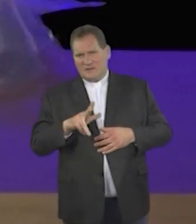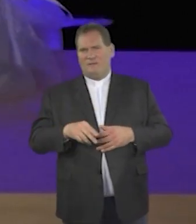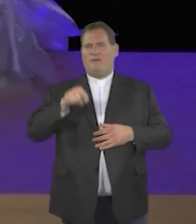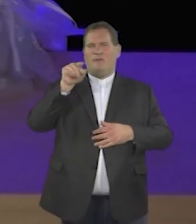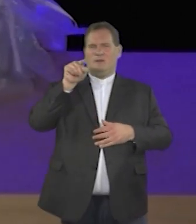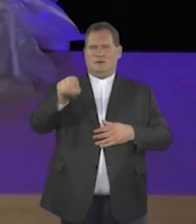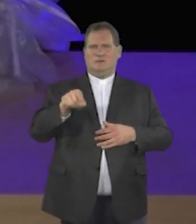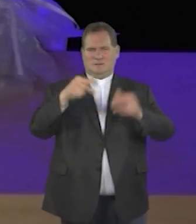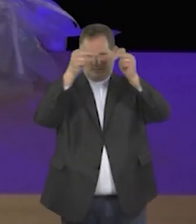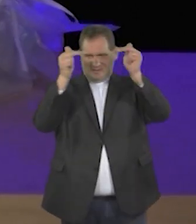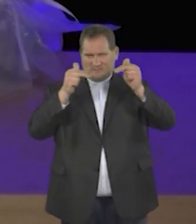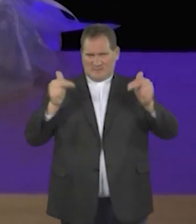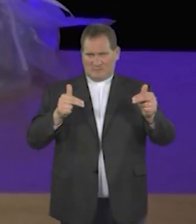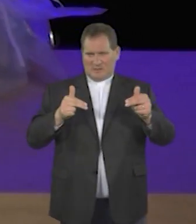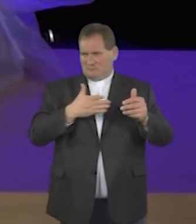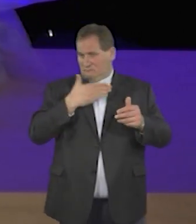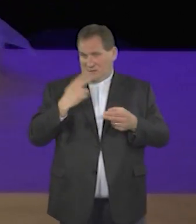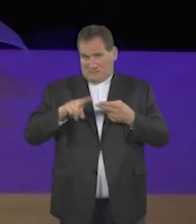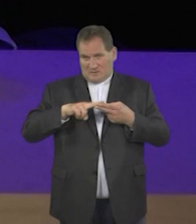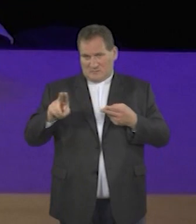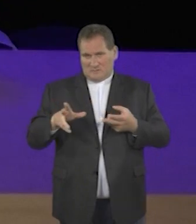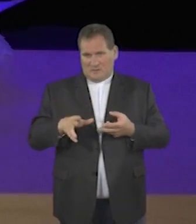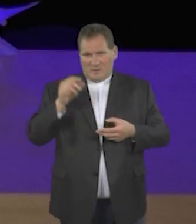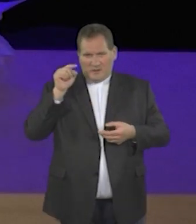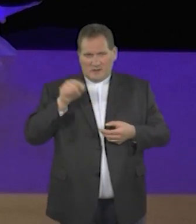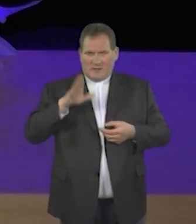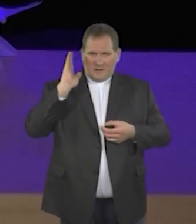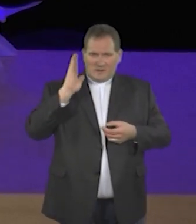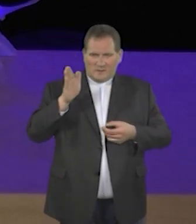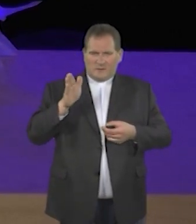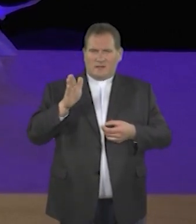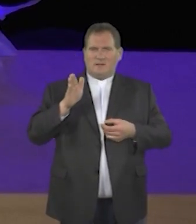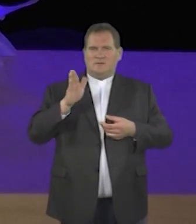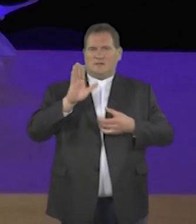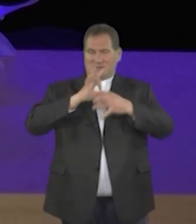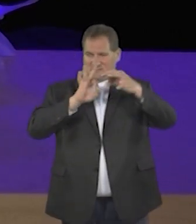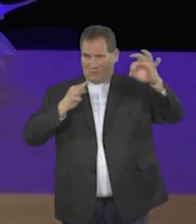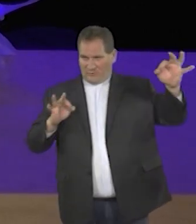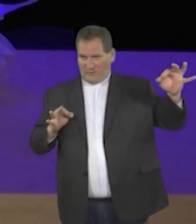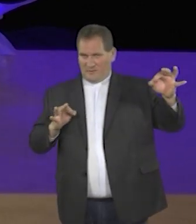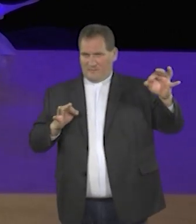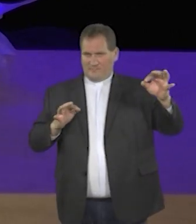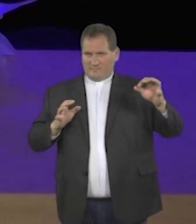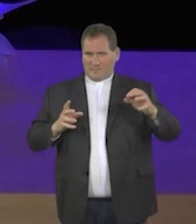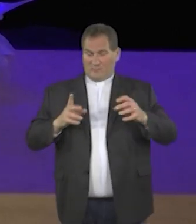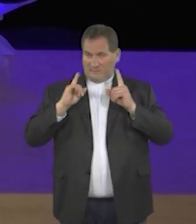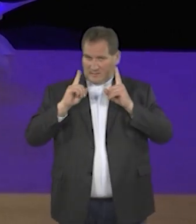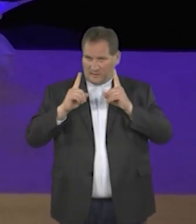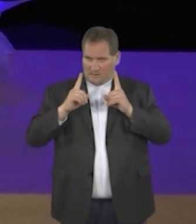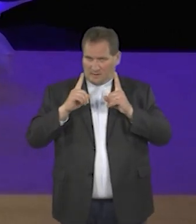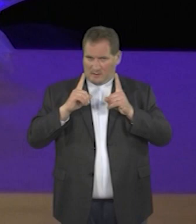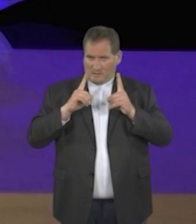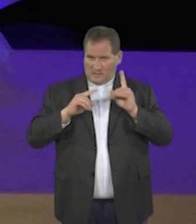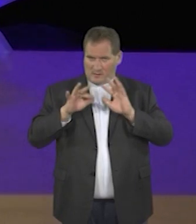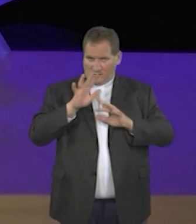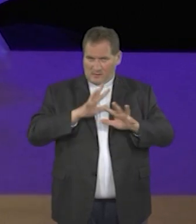niechaj zamek nie ma cukru. Niech go zdobi złoto. Uwaga, uwaga, zaklęcie. Rafi,